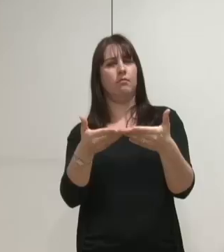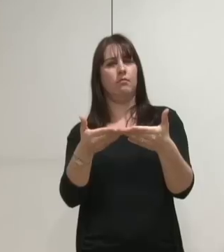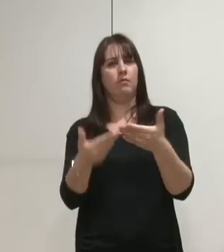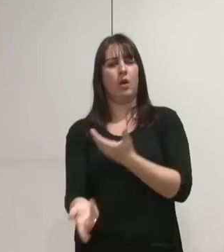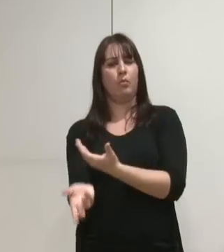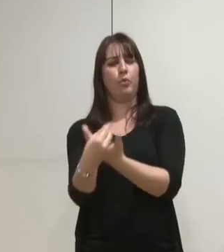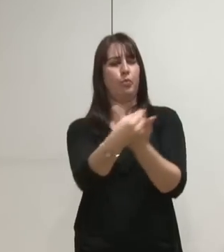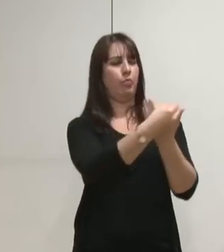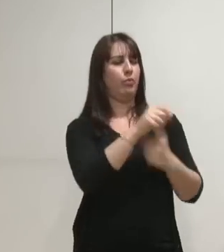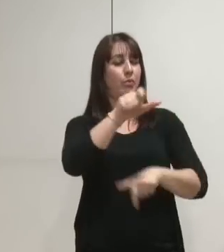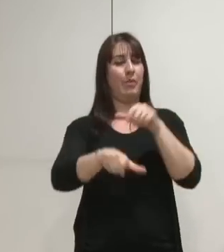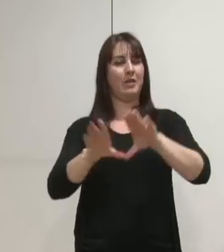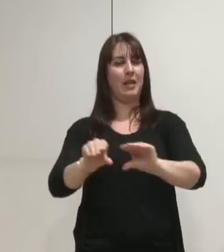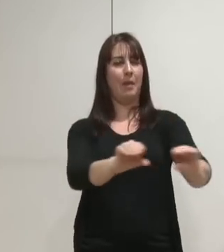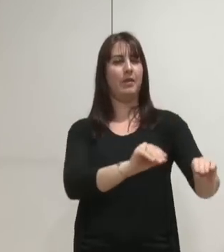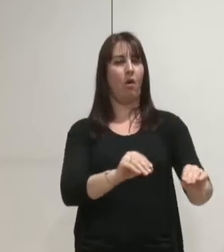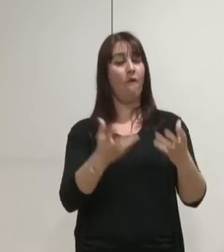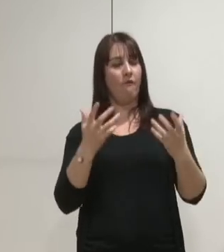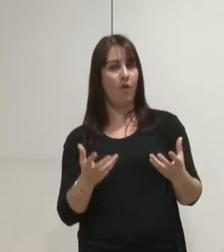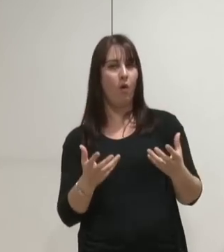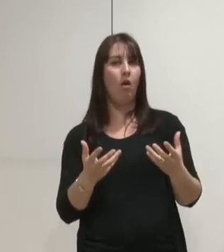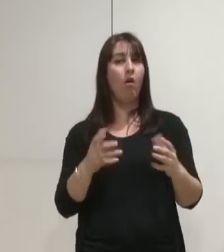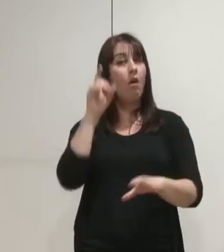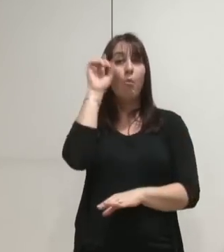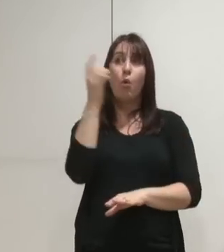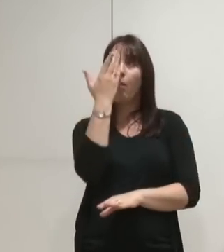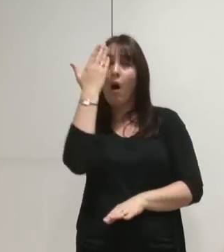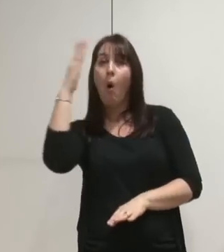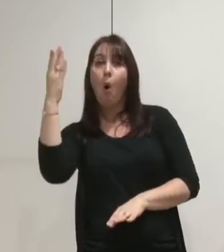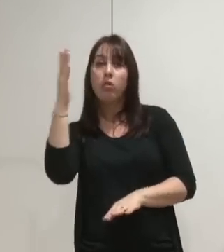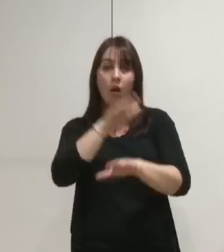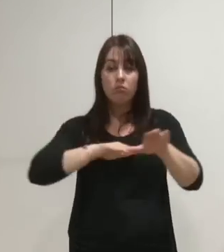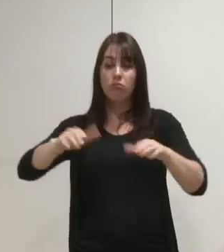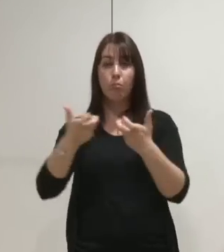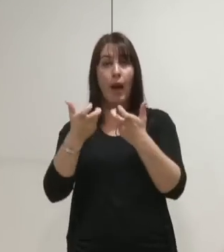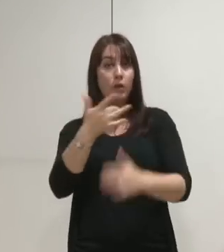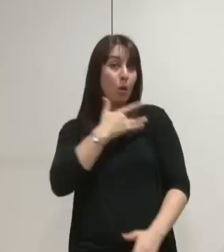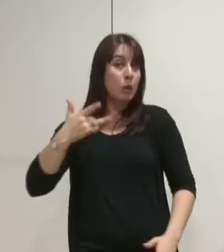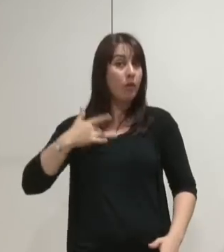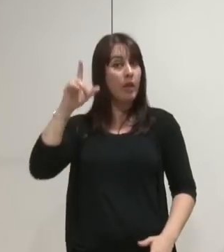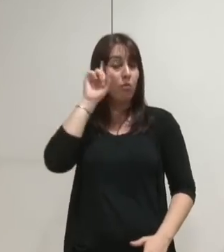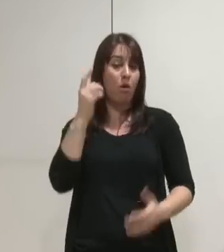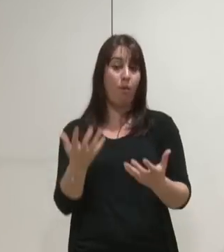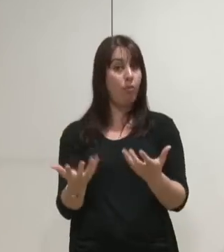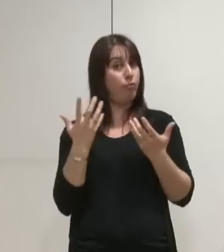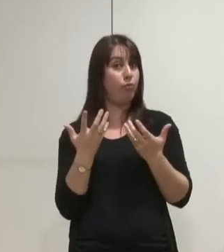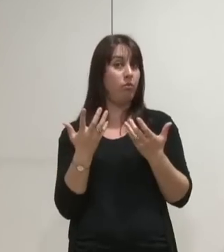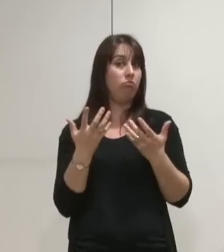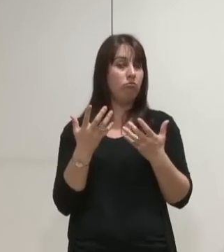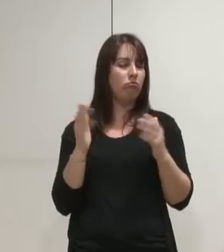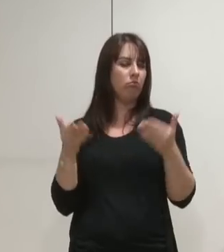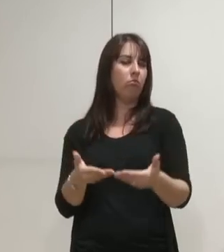habitante si également on peut avoir d'autres champs mis en avant tels que la santé en